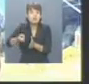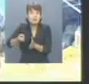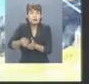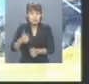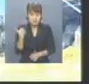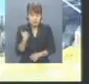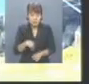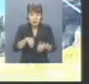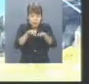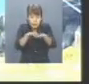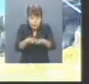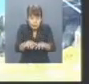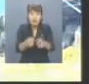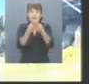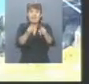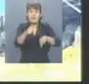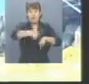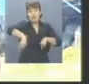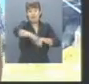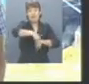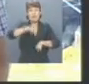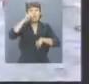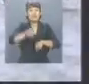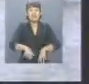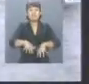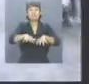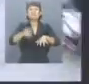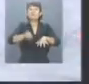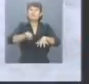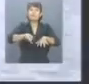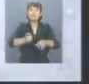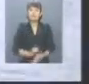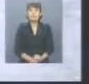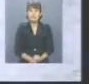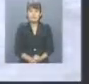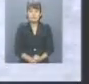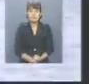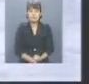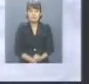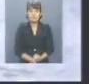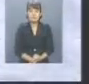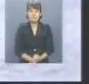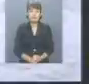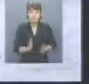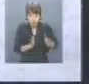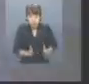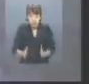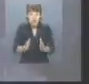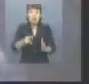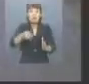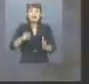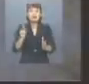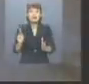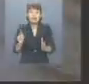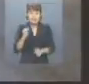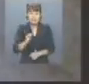ยภาพรวมระดับน้ำนั้นยังคงสูงอยู่ครับสถานการณ์น้ำท่วมบริเวณเพชรเกษมนะครับตัดกับ